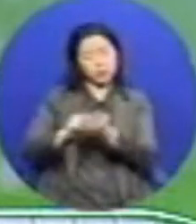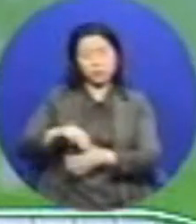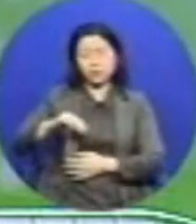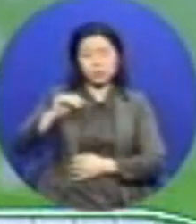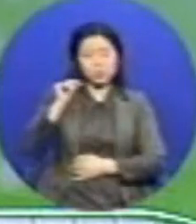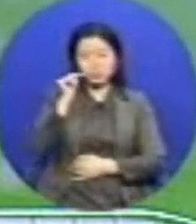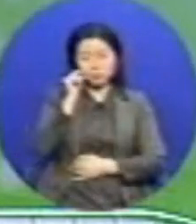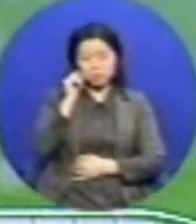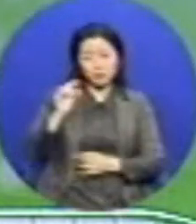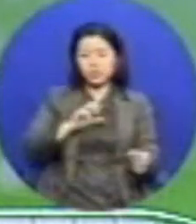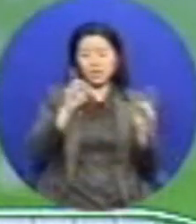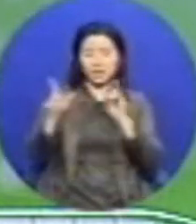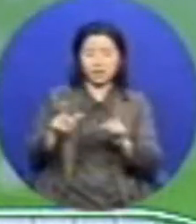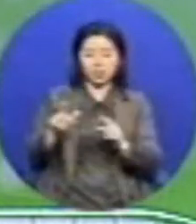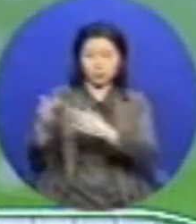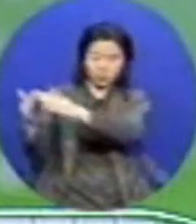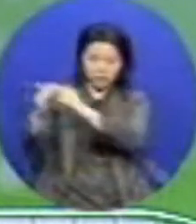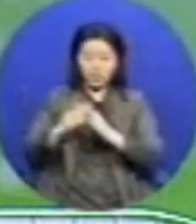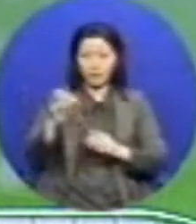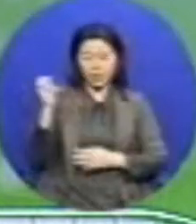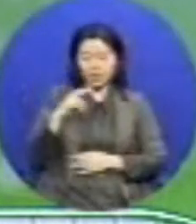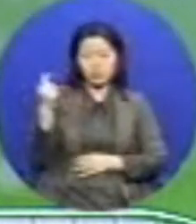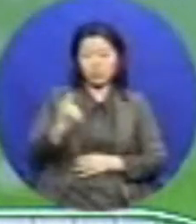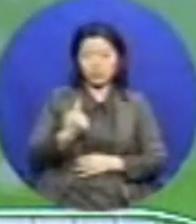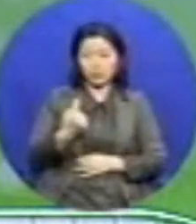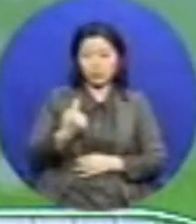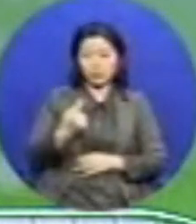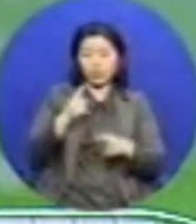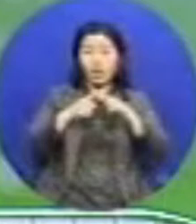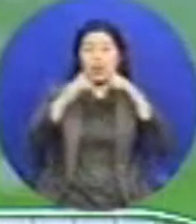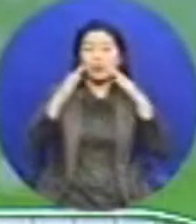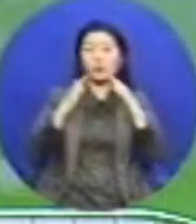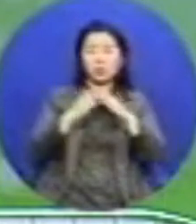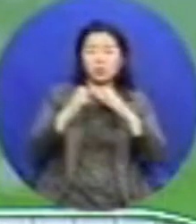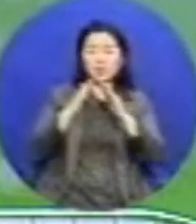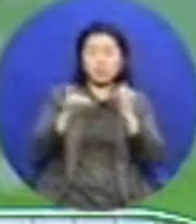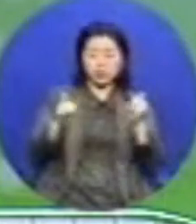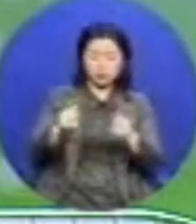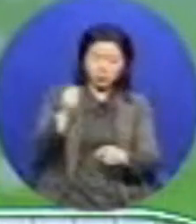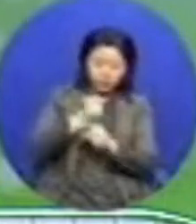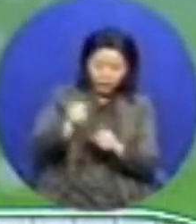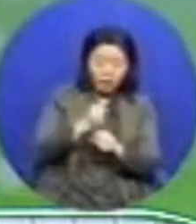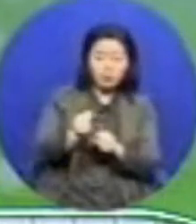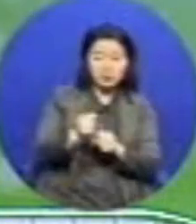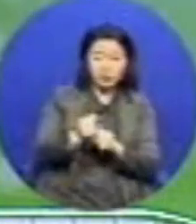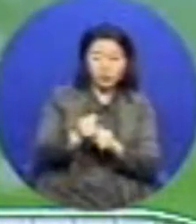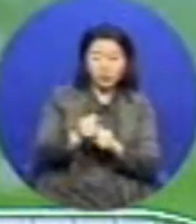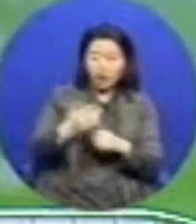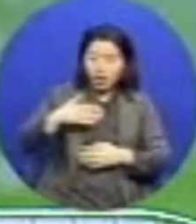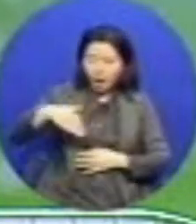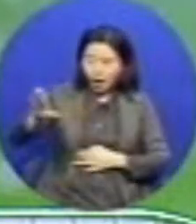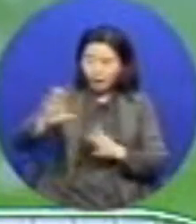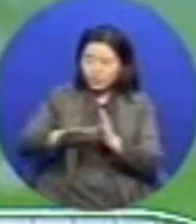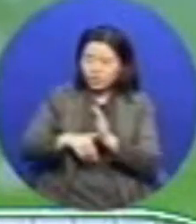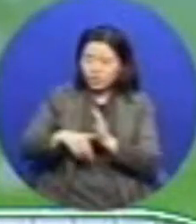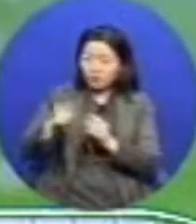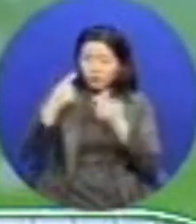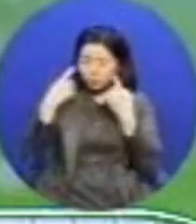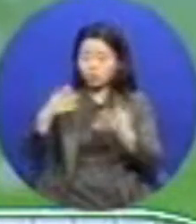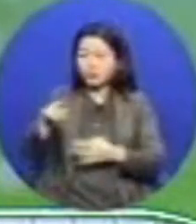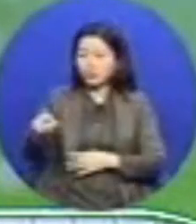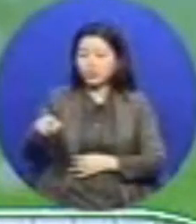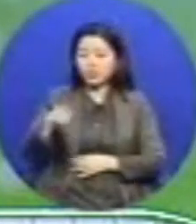오셨다는 거예요 교인들도 좀 난감했습니다 아니 분명히 가실 때는 그렇게 가셔 놓고 외로워서